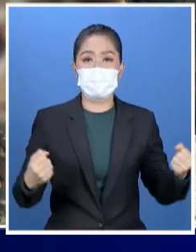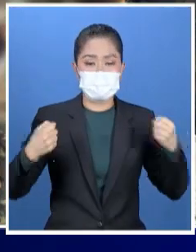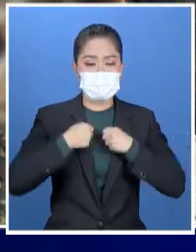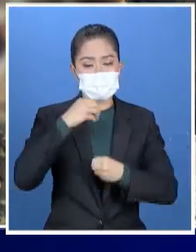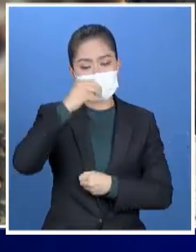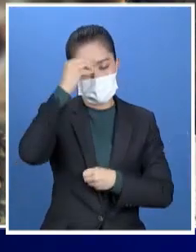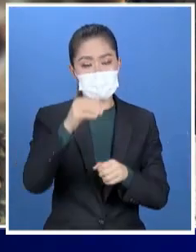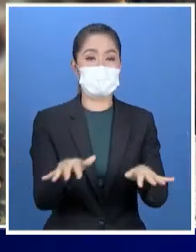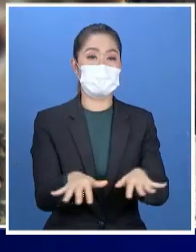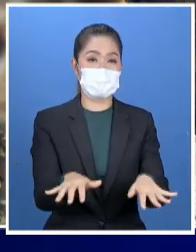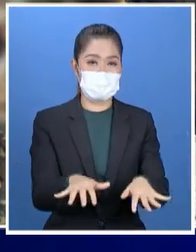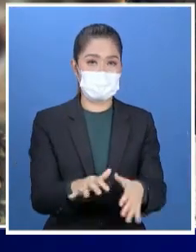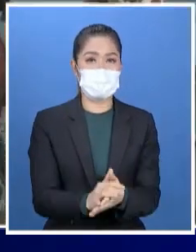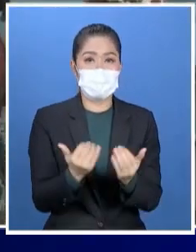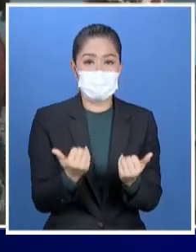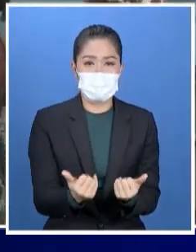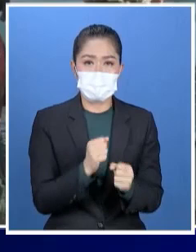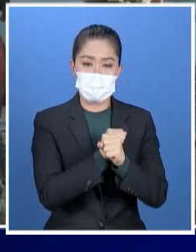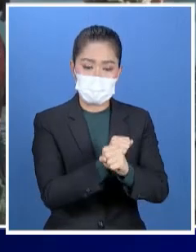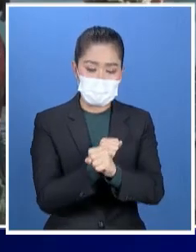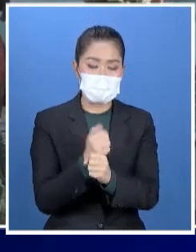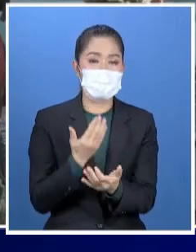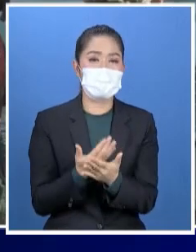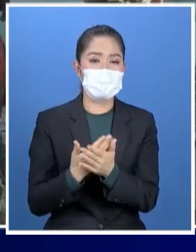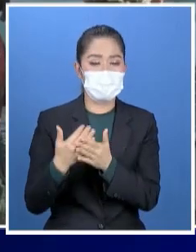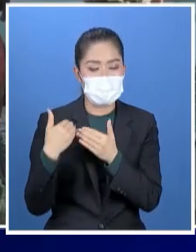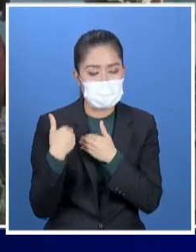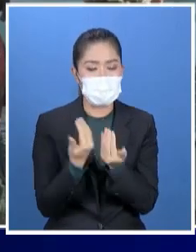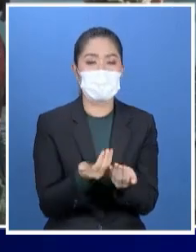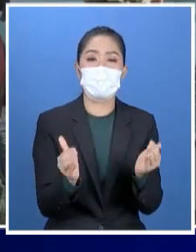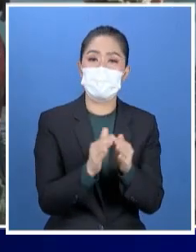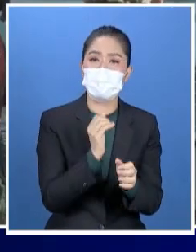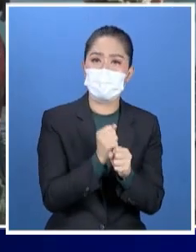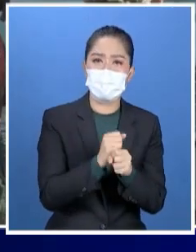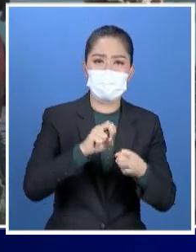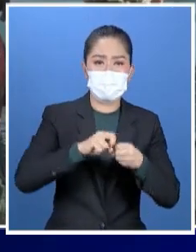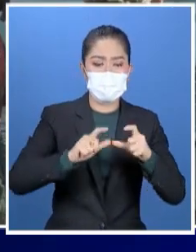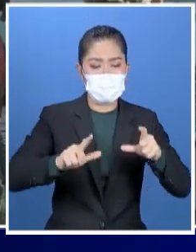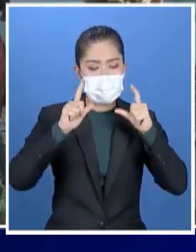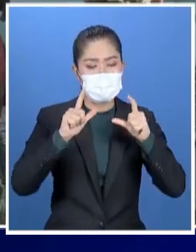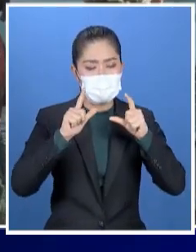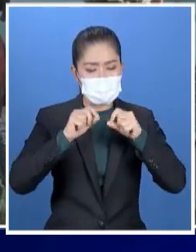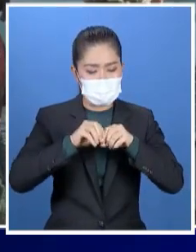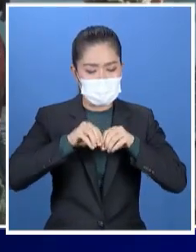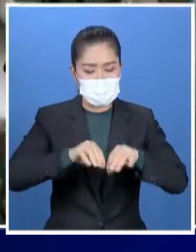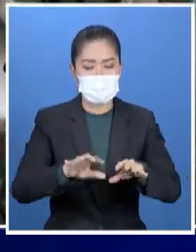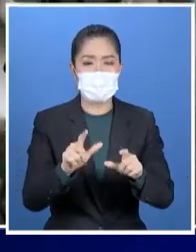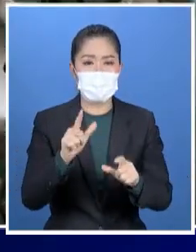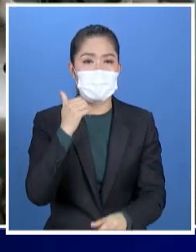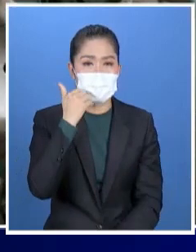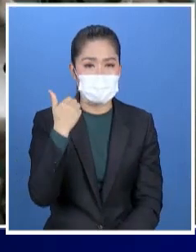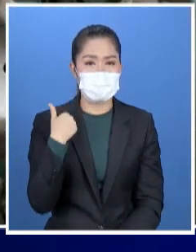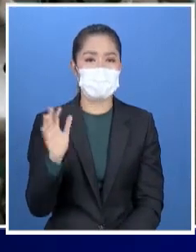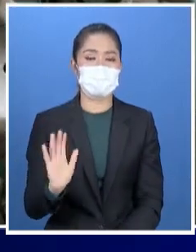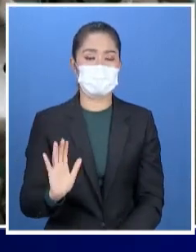ชุดนักเรียนตามปกติแทนเพื่อที่ว่าจะได้ไม่ต้องเป็นภาระของครอบครัวไม่ต้องมีกระแสดราม่าอย่างที่เป็นข่าวออกมาฮะ